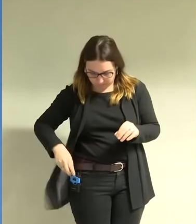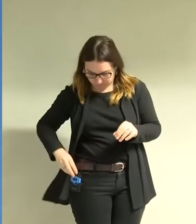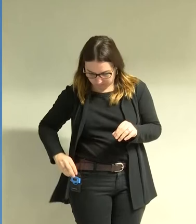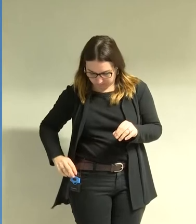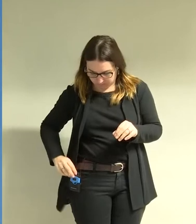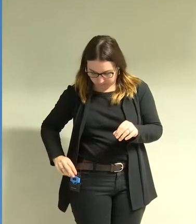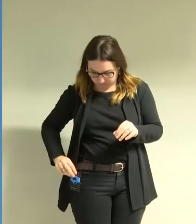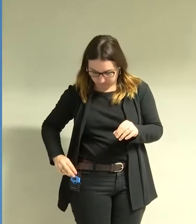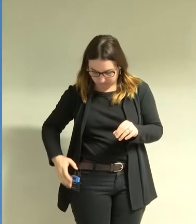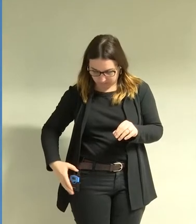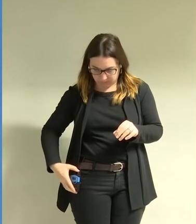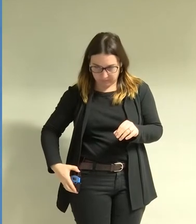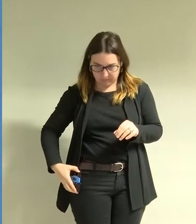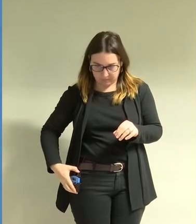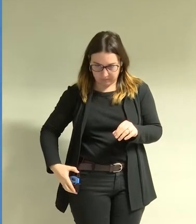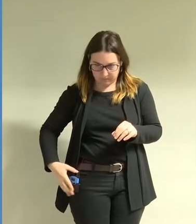seconde